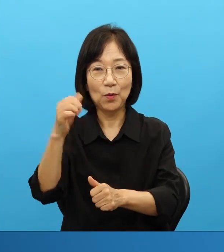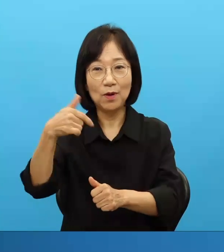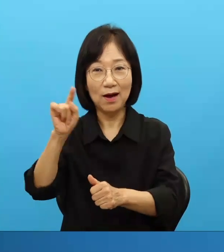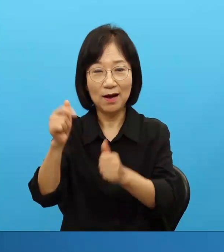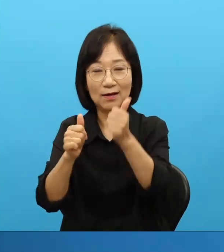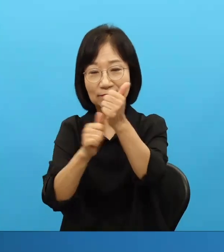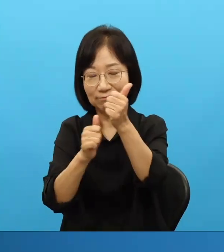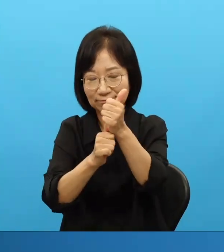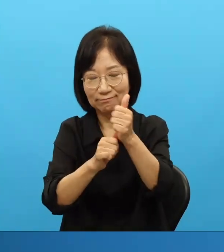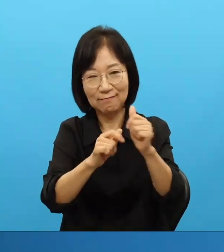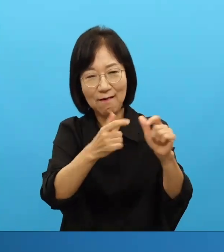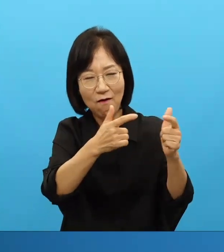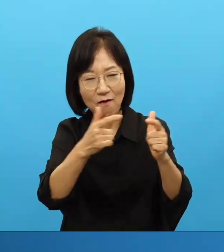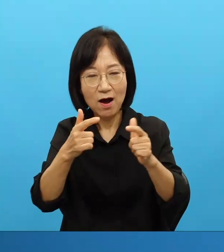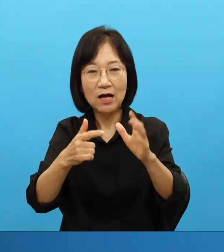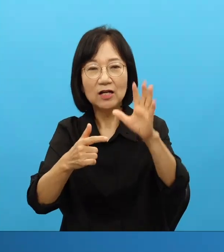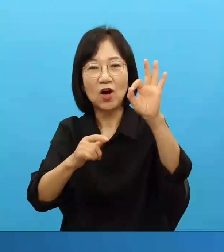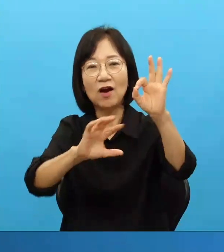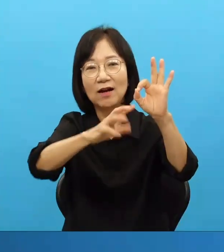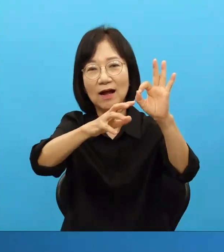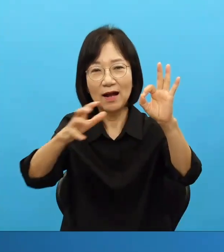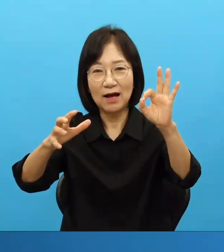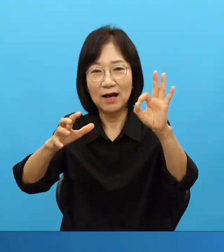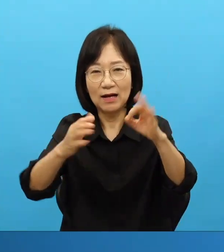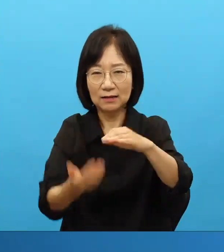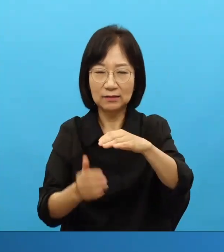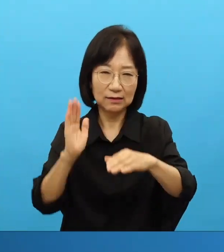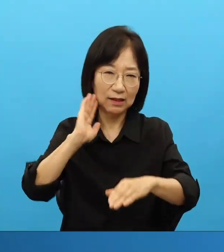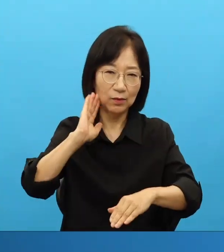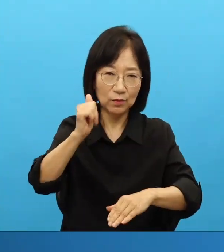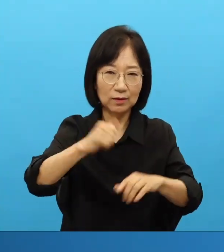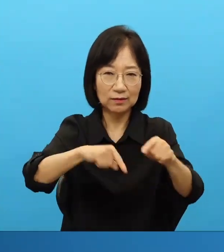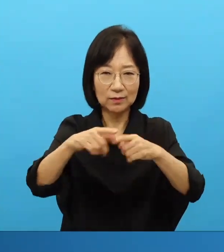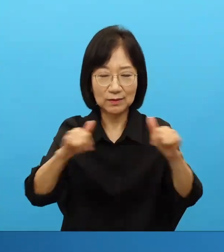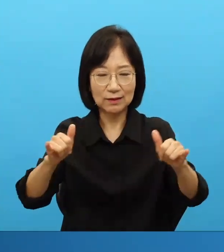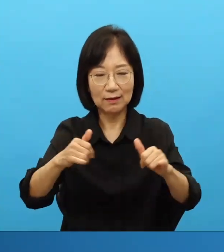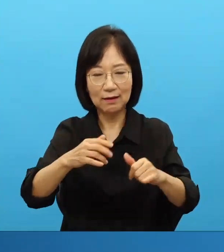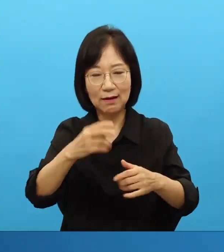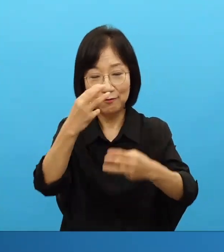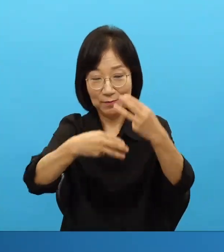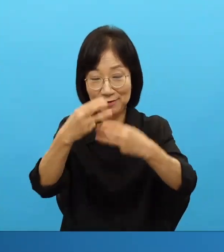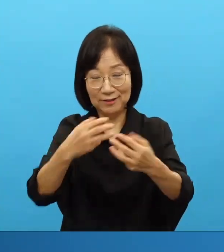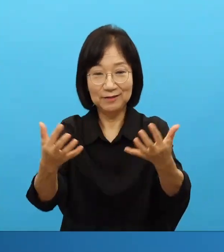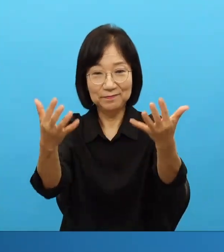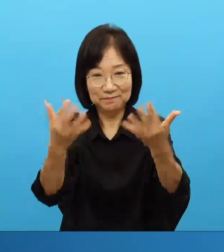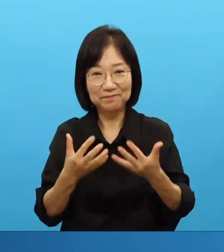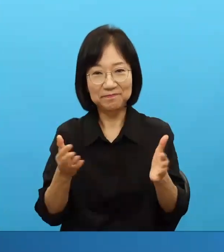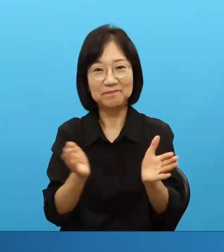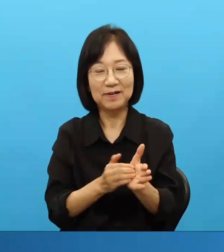등 오세아니아 10개 나라 서밋들과 지도자, 랩넌트 인재들이 참석했습니다.